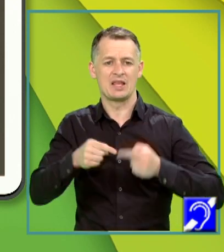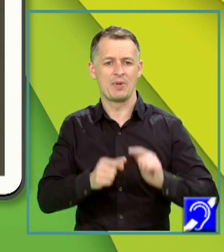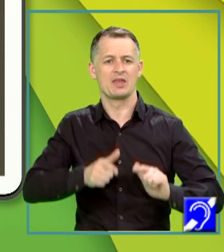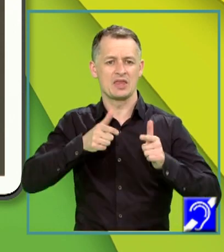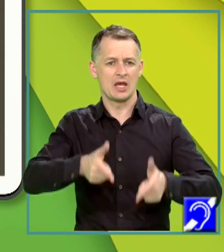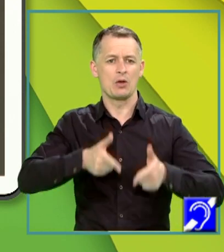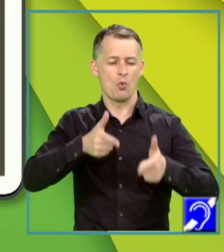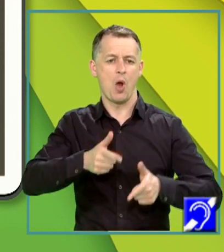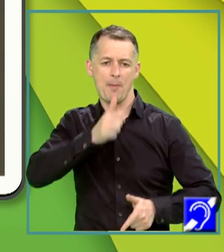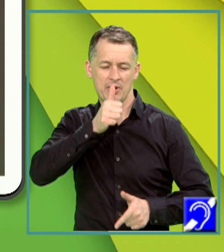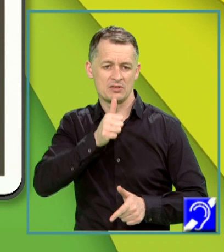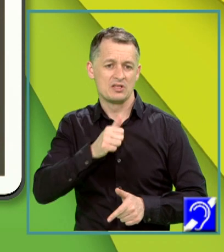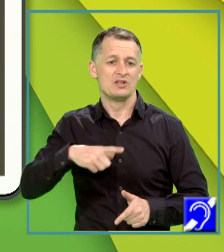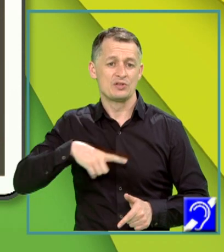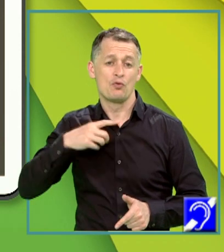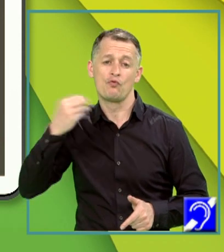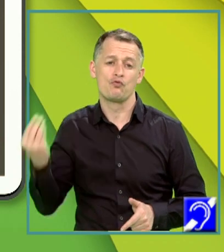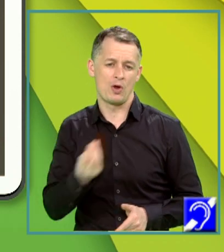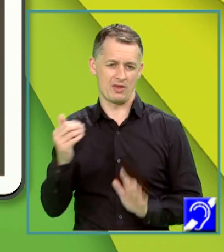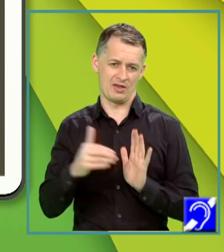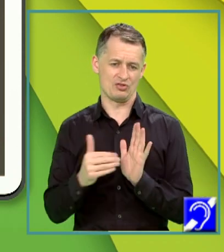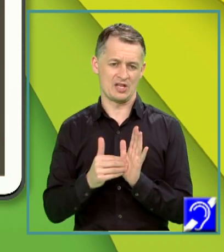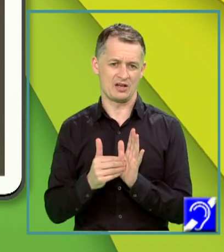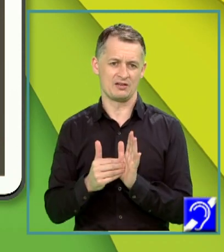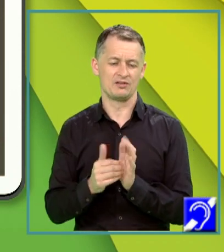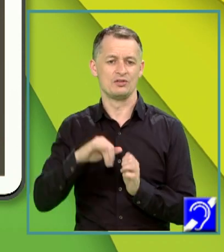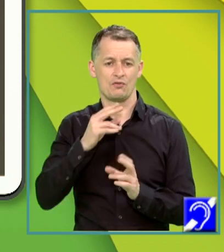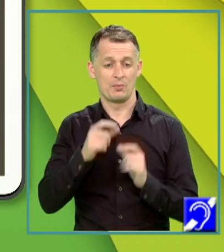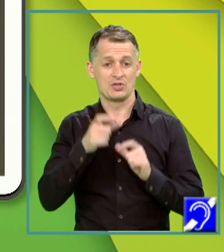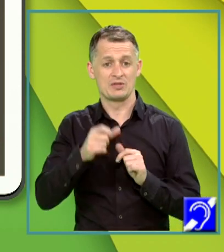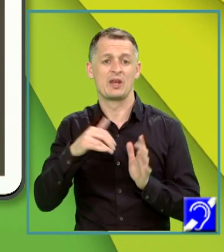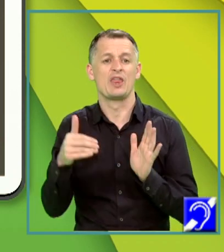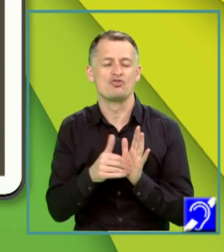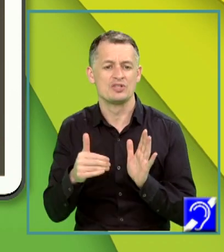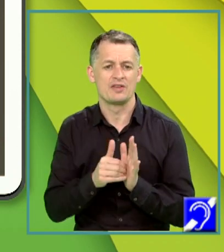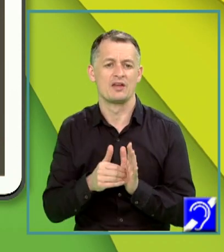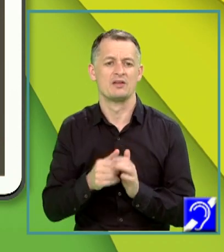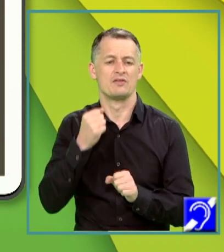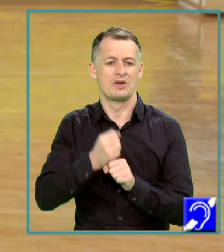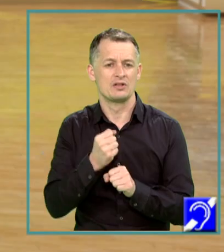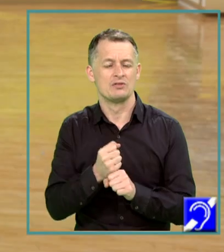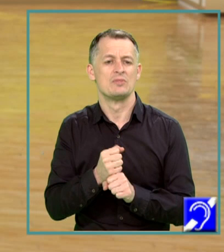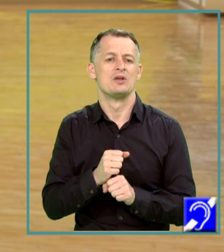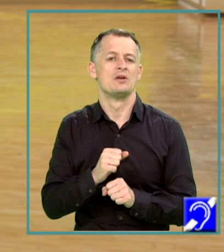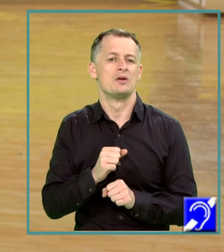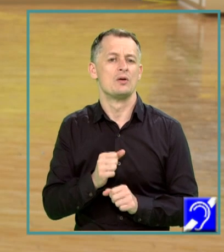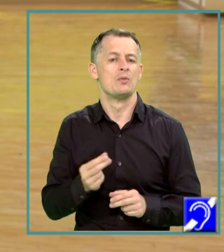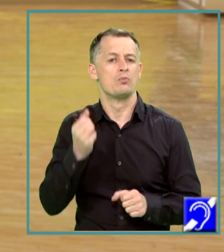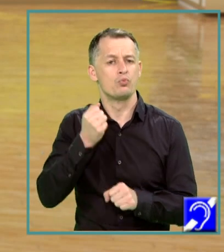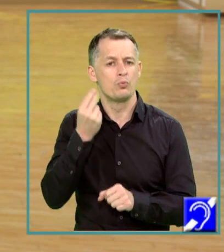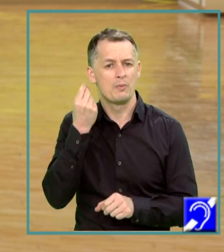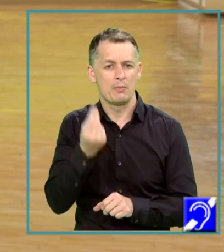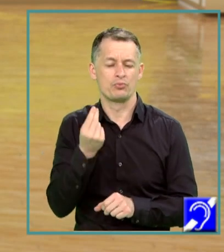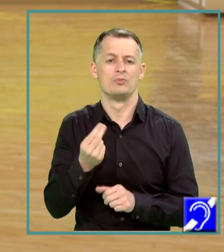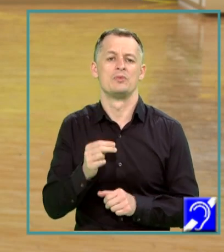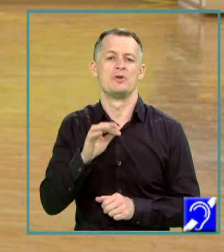necesare și nu în ultimul rând discutăm și despre necesitatea unor îmbunătățiri funciare mergem mai departe și